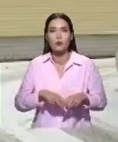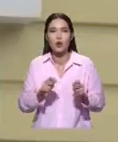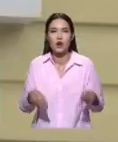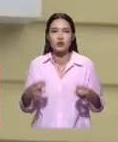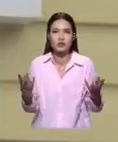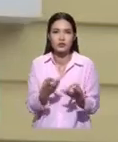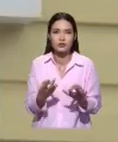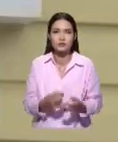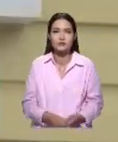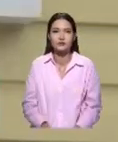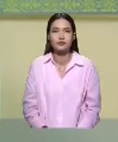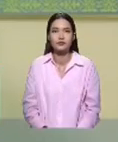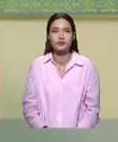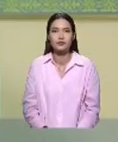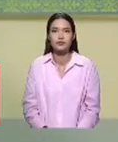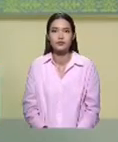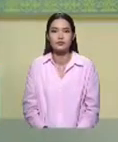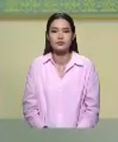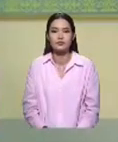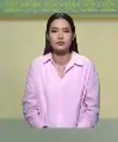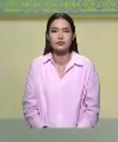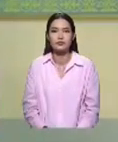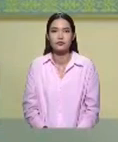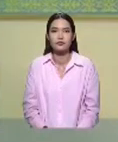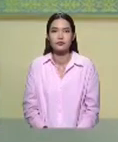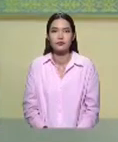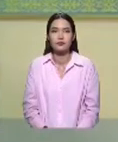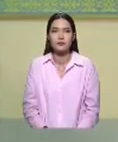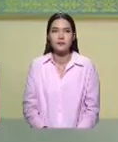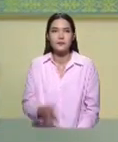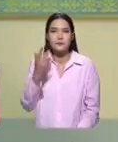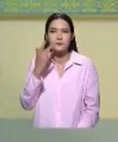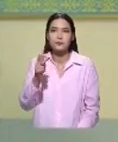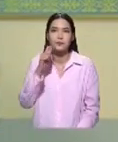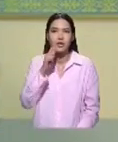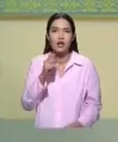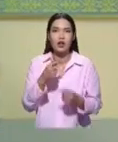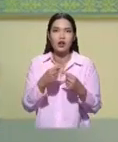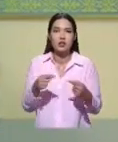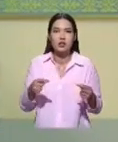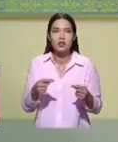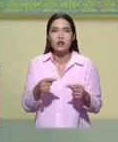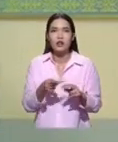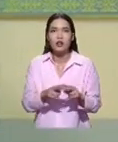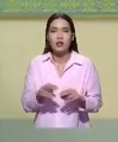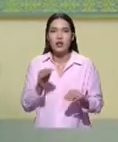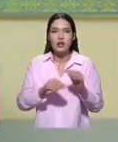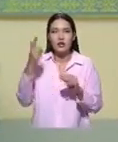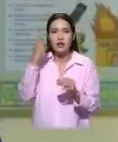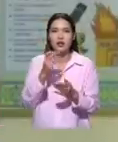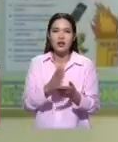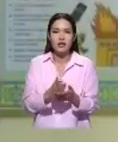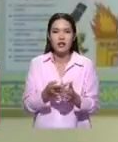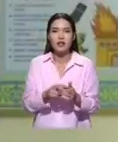отыр. В основном қол, бас, аяқ, тобықтар, соғы, в основном травмалар. Көбісінде сондай болатын жарақаттар бізде.